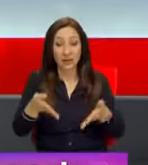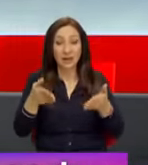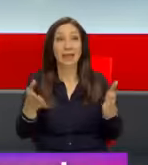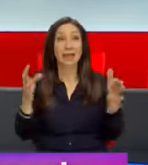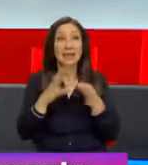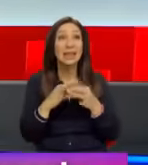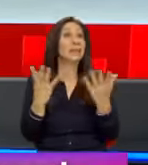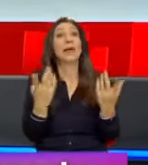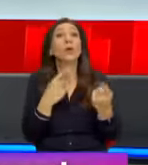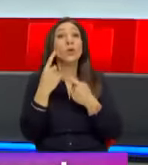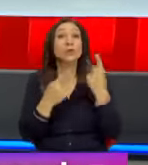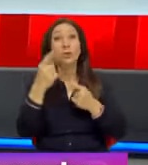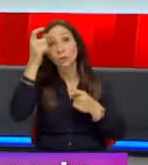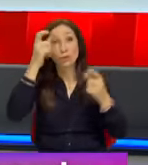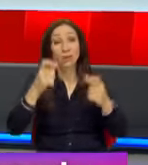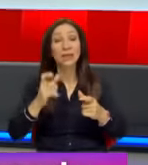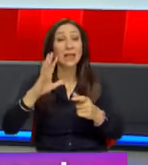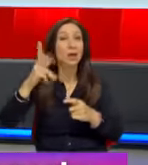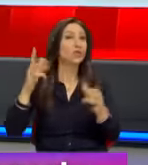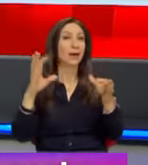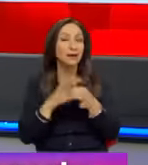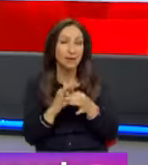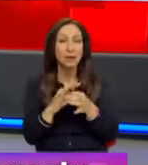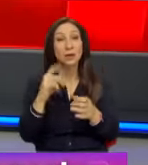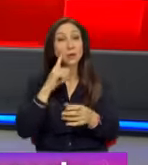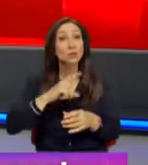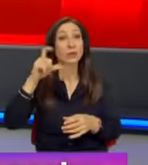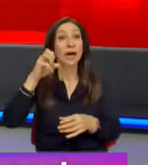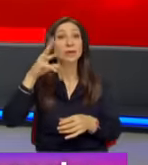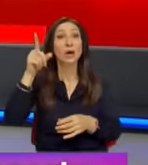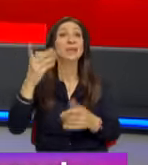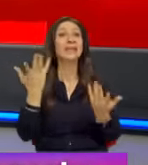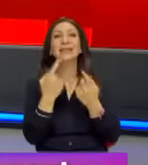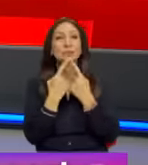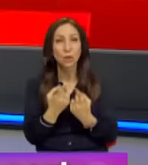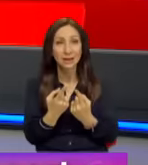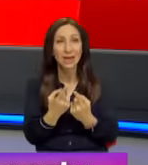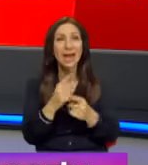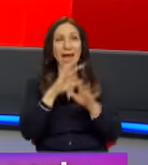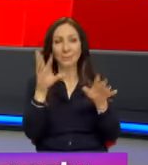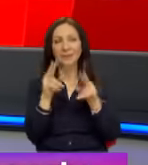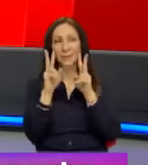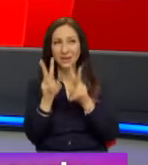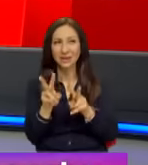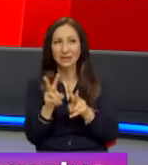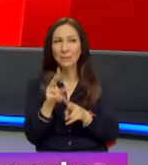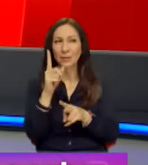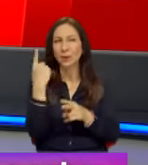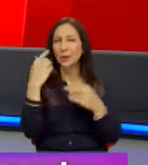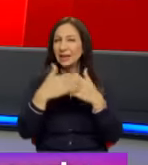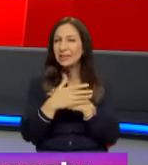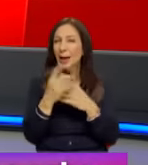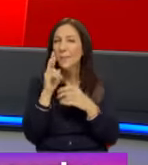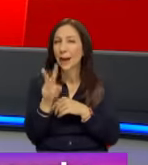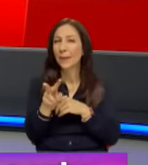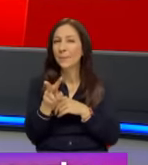artık hani ne konuşulacak Türkiye, Türkiye'nin geleceğiyle ilgili Cumhurbaşkanı Erdoğan ne mesajlar verdi hepsine bakacağız. Bir dün geceye